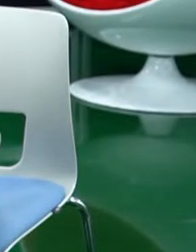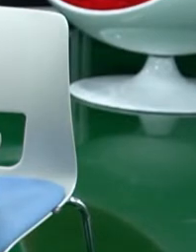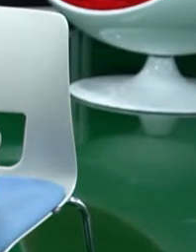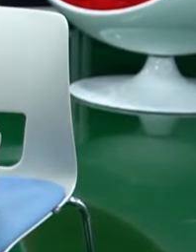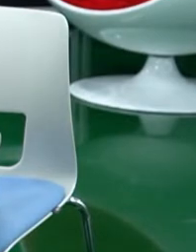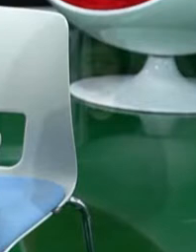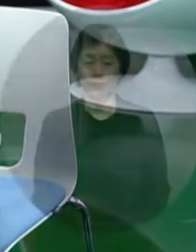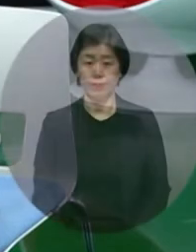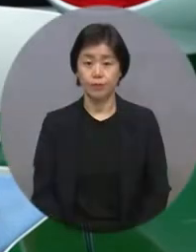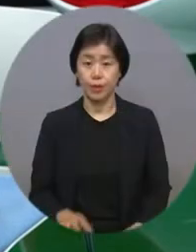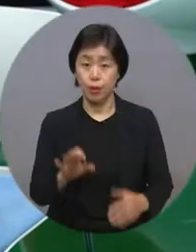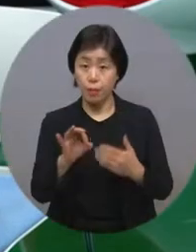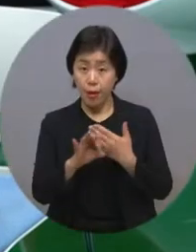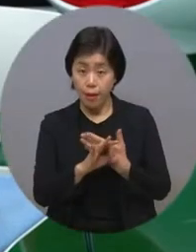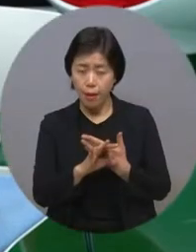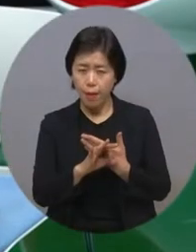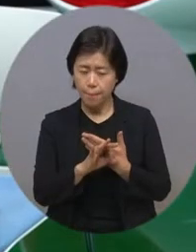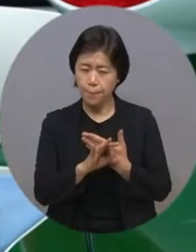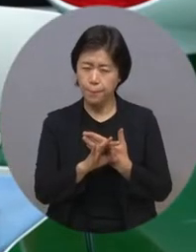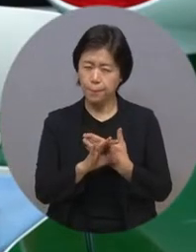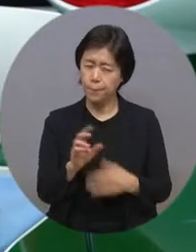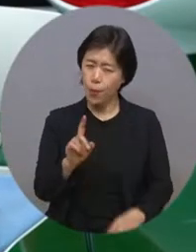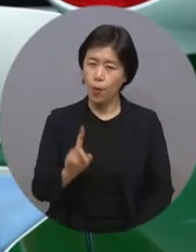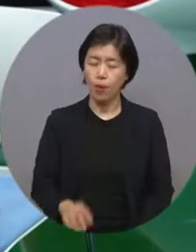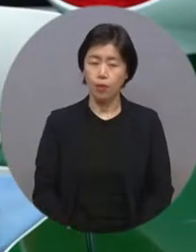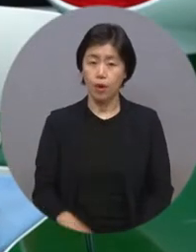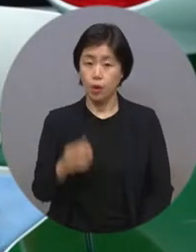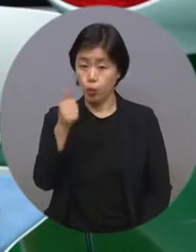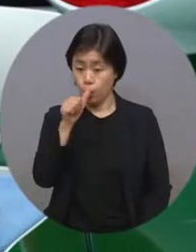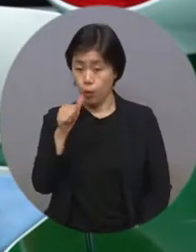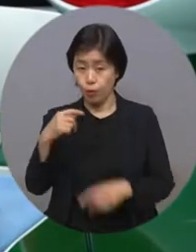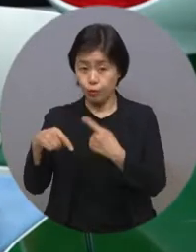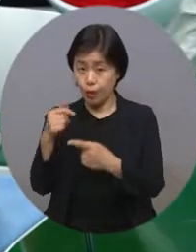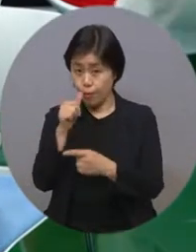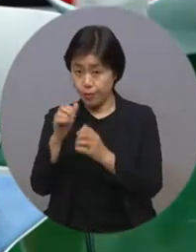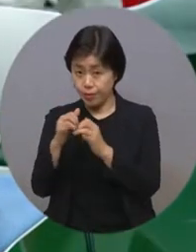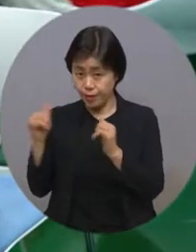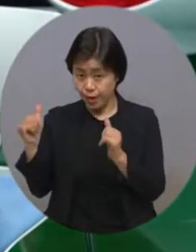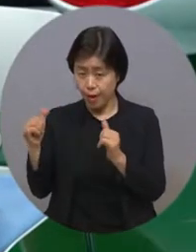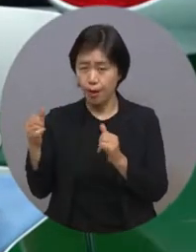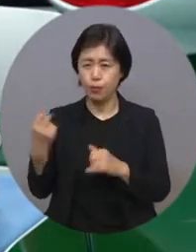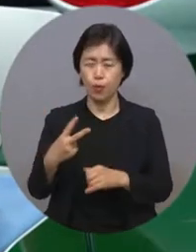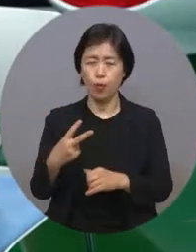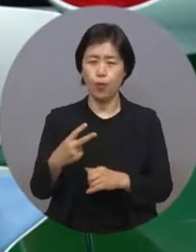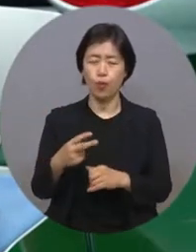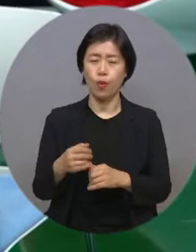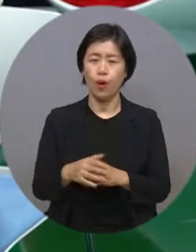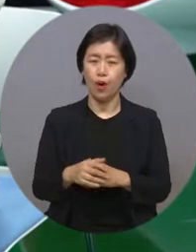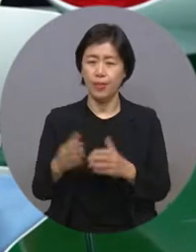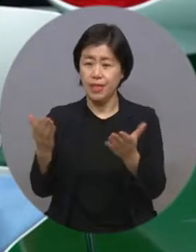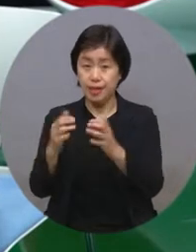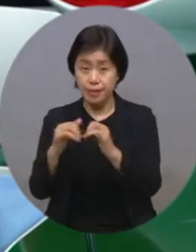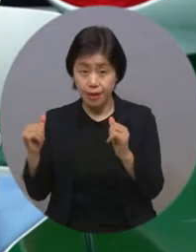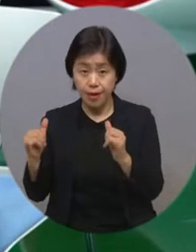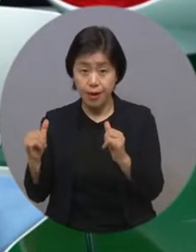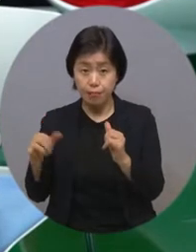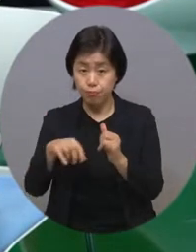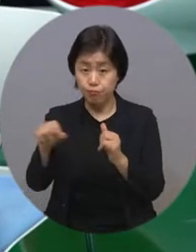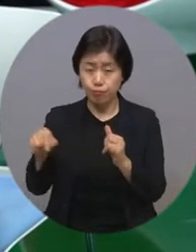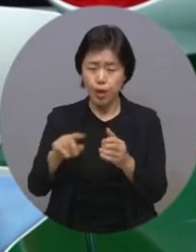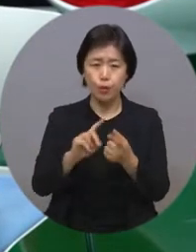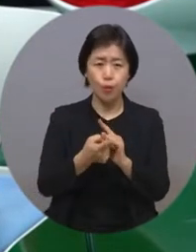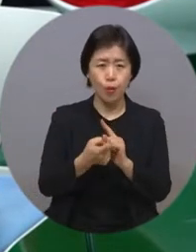그러면 이제 아무래도 그럴 수도 있을 것 같아요. 통역사분들이랑도 그렇고 이제 사원분들끼리도 서로 이렇게 배려하면서